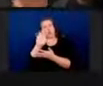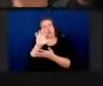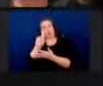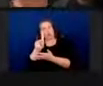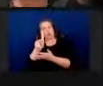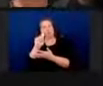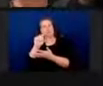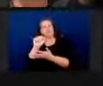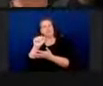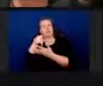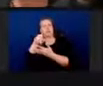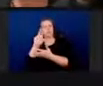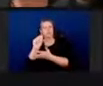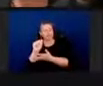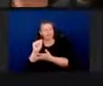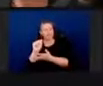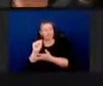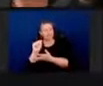mwanafunzi